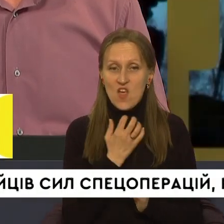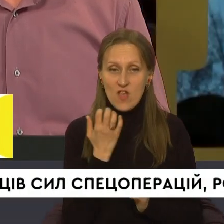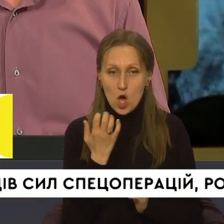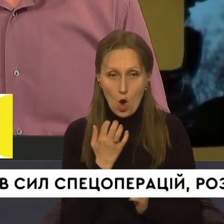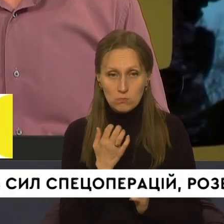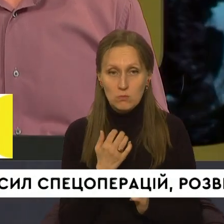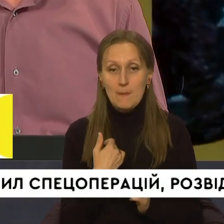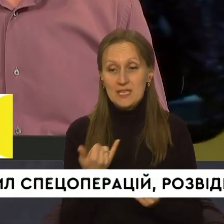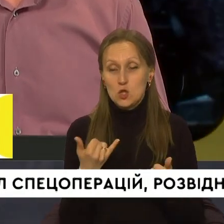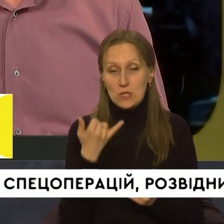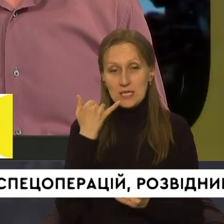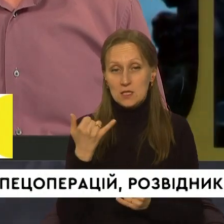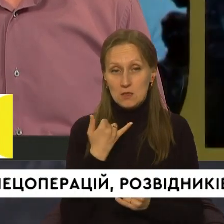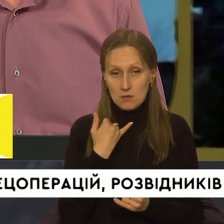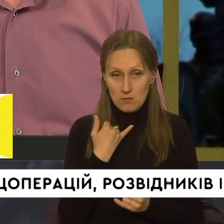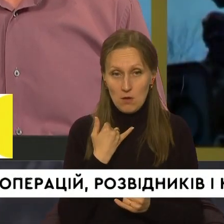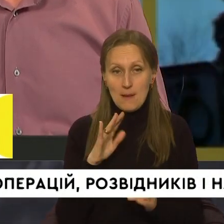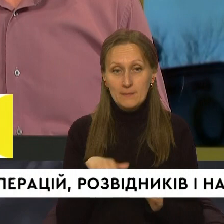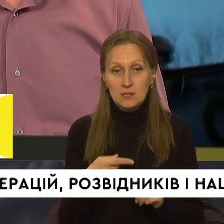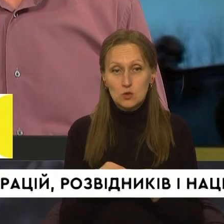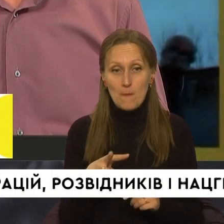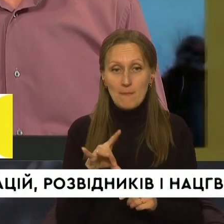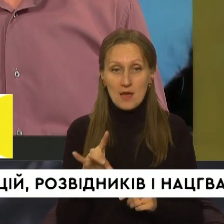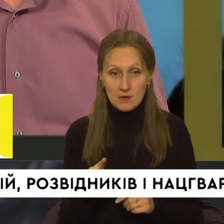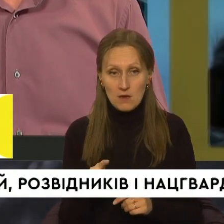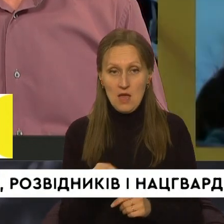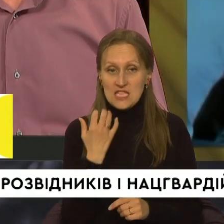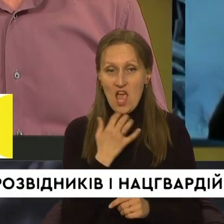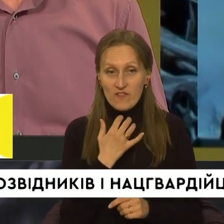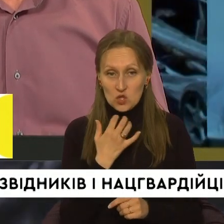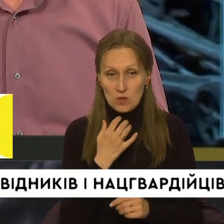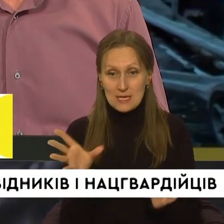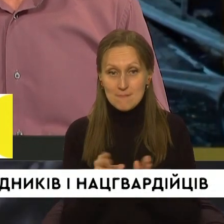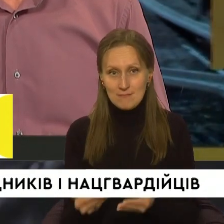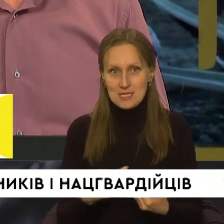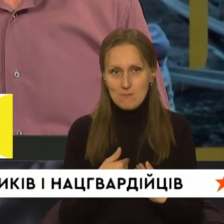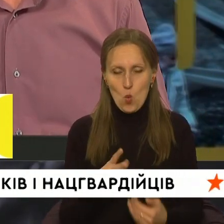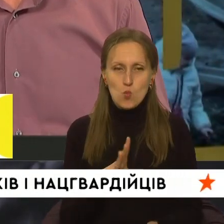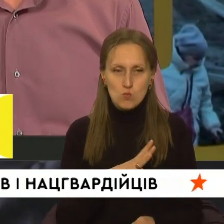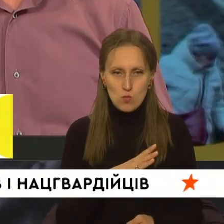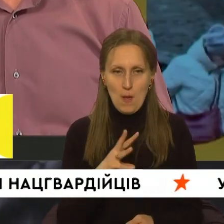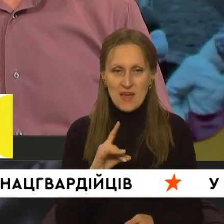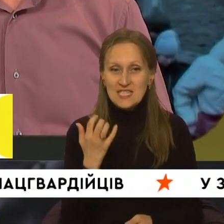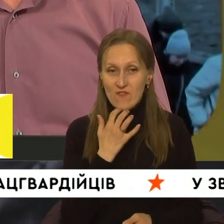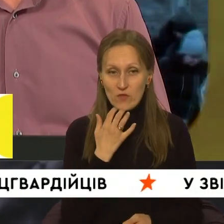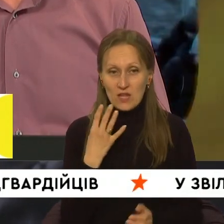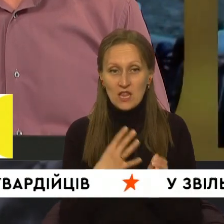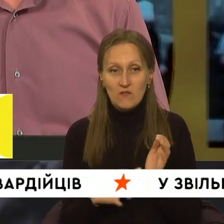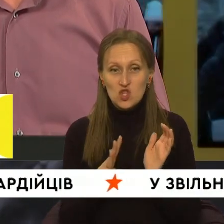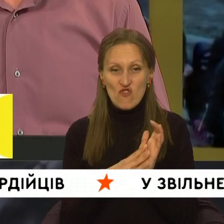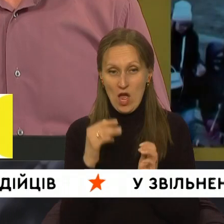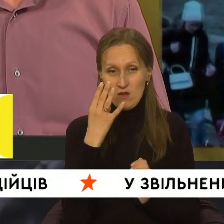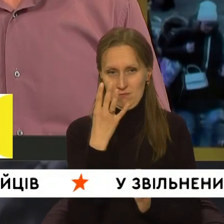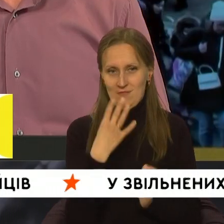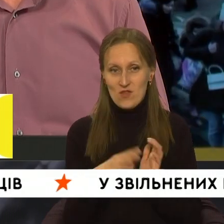Сімферополь. От, мені сьогодні зателефонував після цього мер Севастополя, який спільно зі мною був мером Севастополя 94-го року,